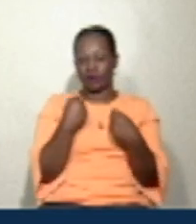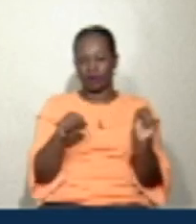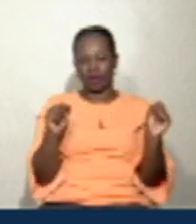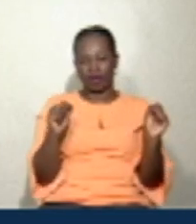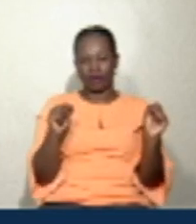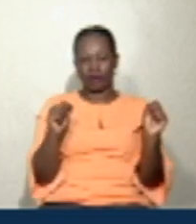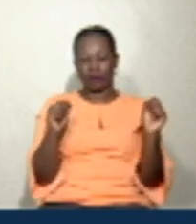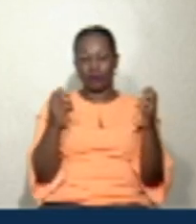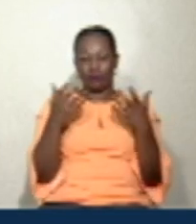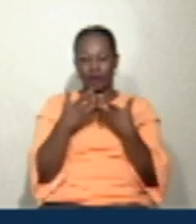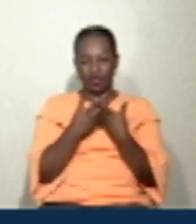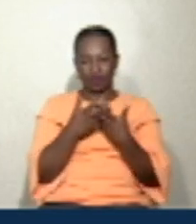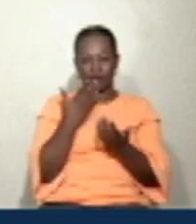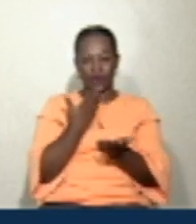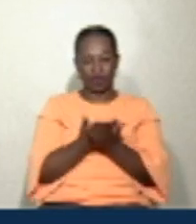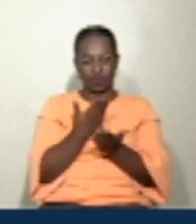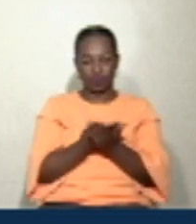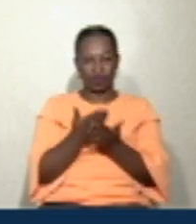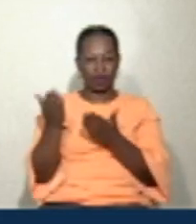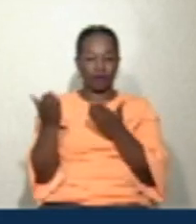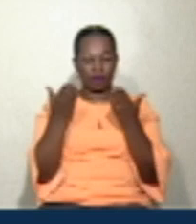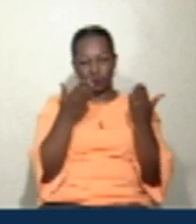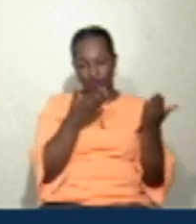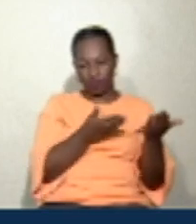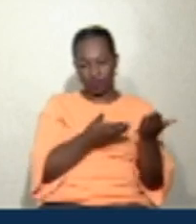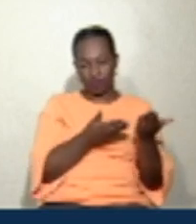n'uko byabasabaga kubanza kuzana na za